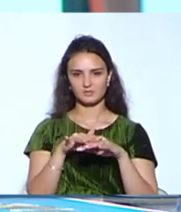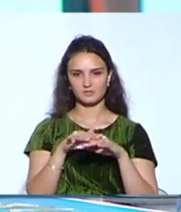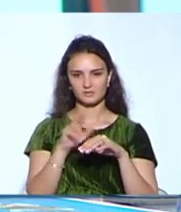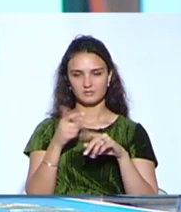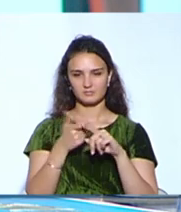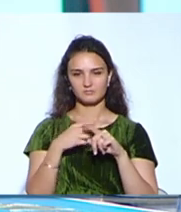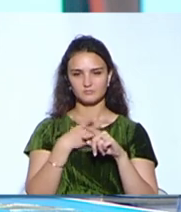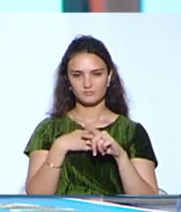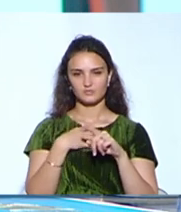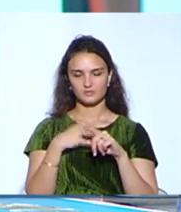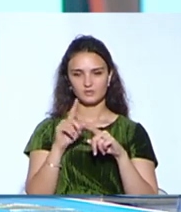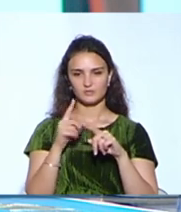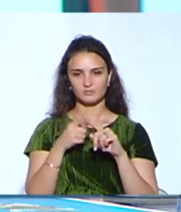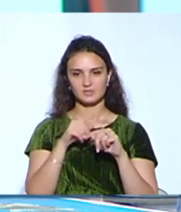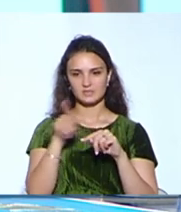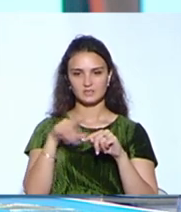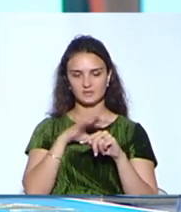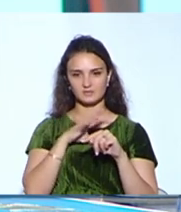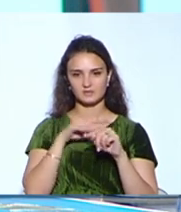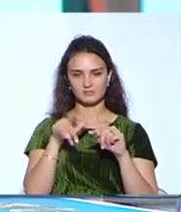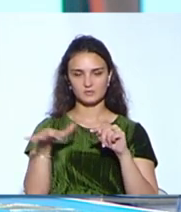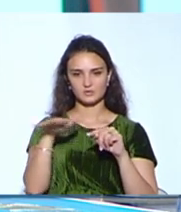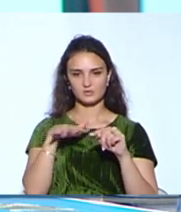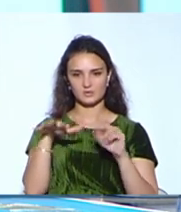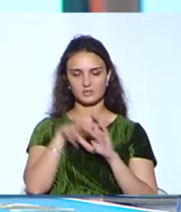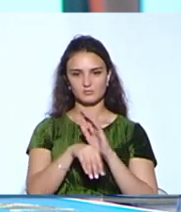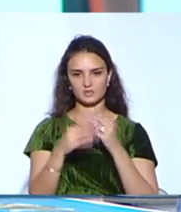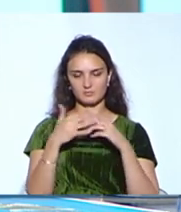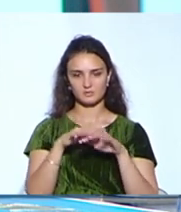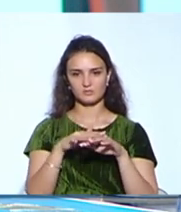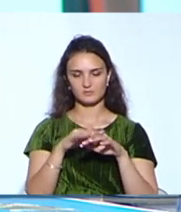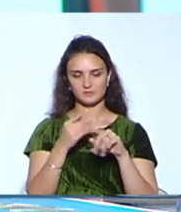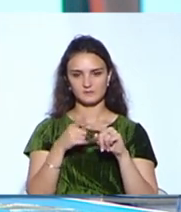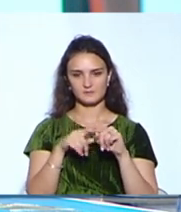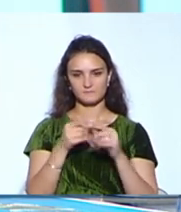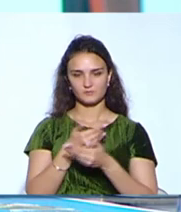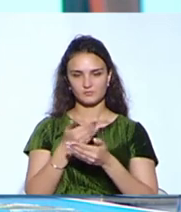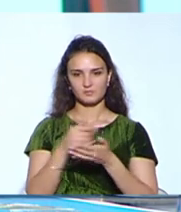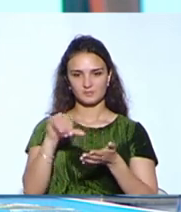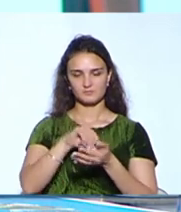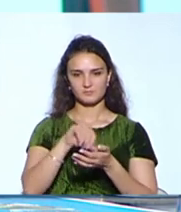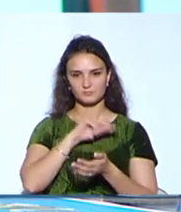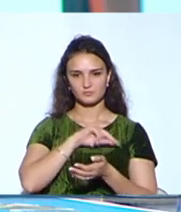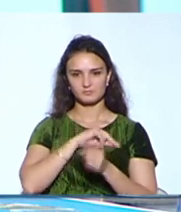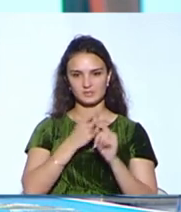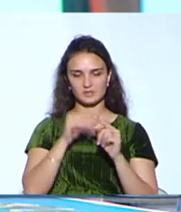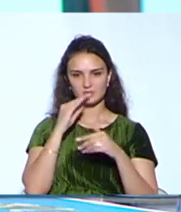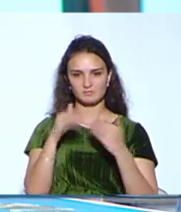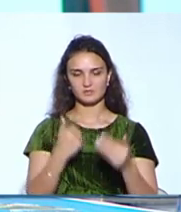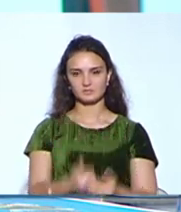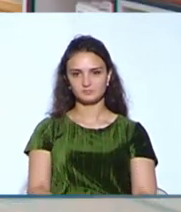რამდენად მნიშვნელოვანია, რომ ისინი იყვნენ იმ სოციალურ გარემოში ადაპტირებული, რომელშიც უხდებათ ცხოვრება, მუშაობა და ასე